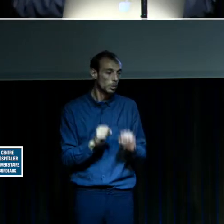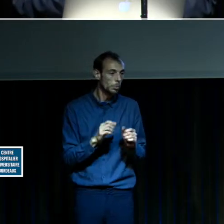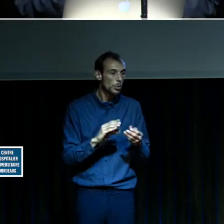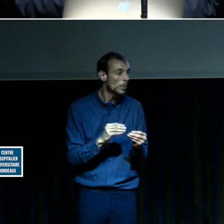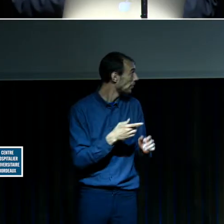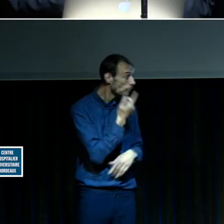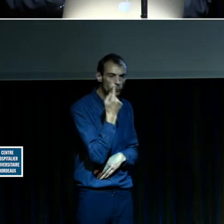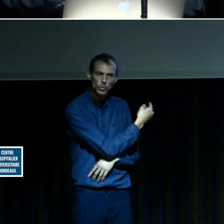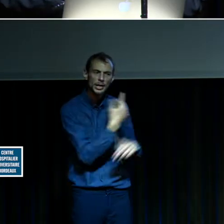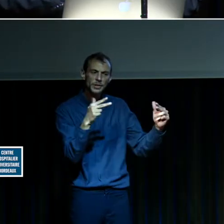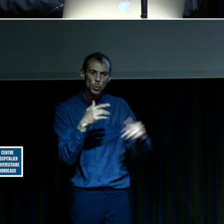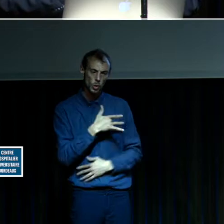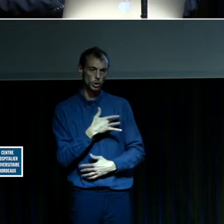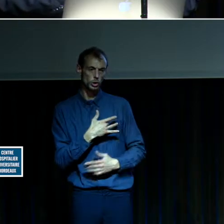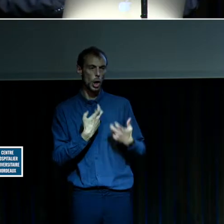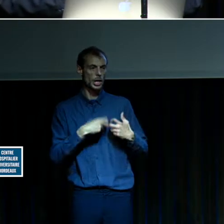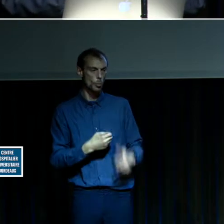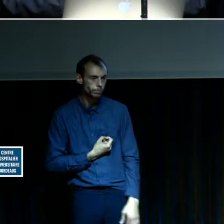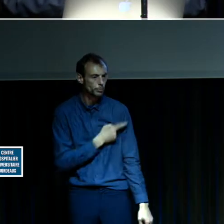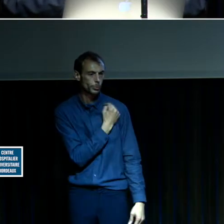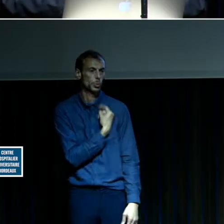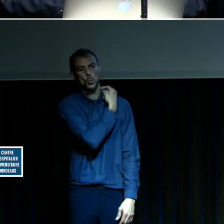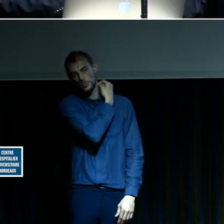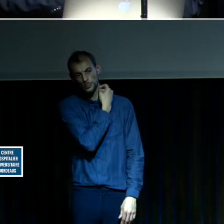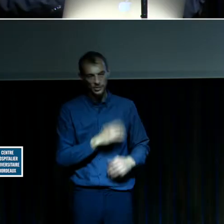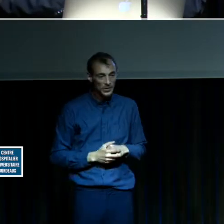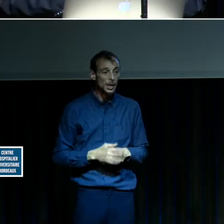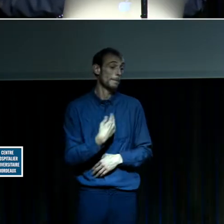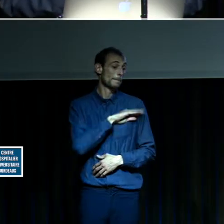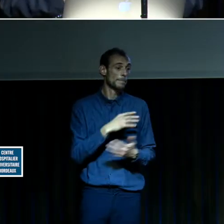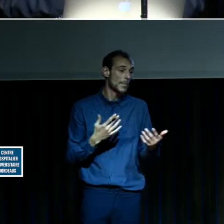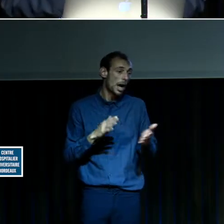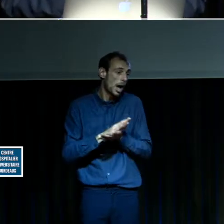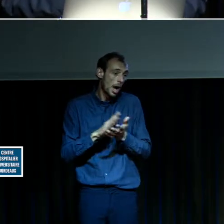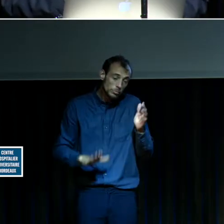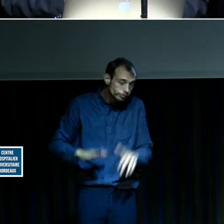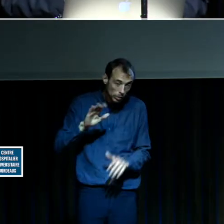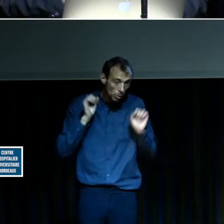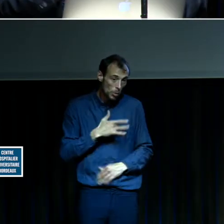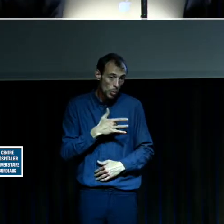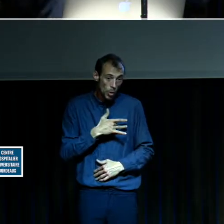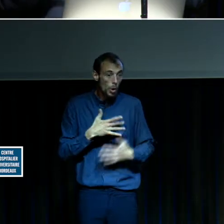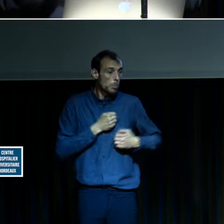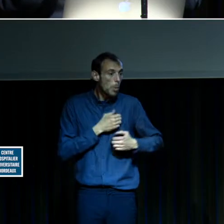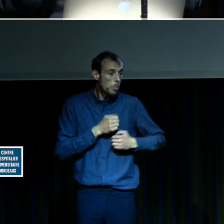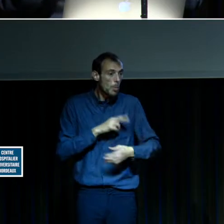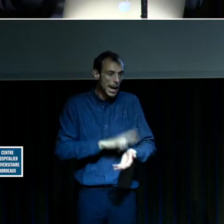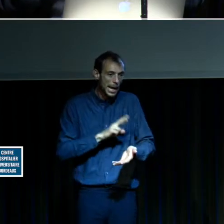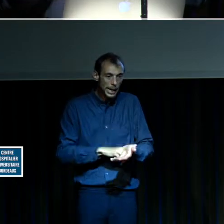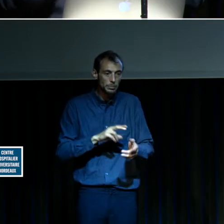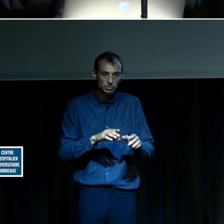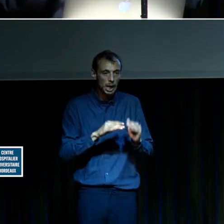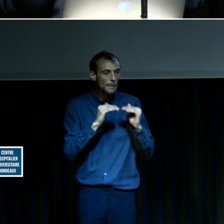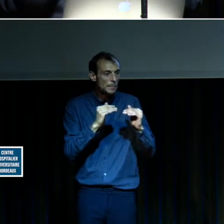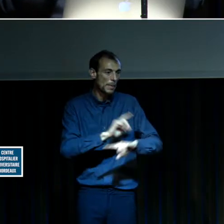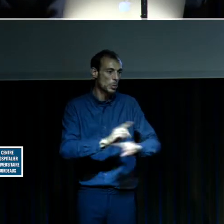partait du cœur. Et avec l'âge, le cœur peut devenir irrégulier. Normalement, le cœur, c'est un muscle avec des fibres musculaires. Et